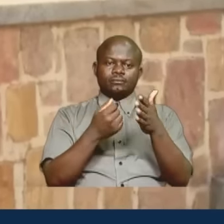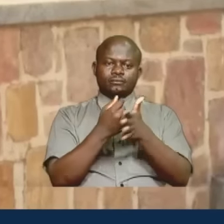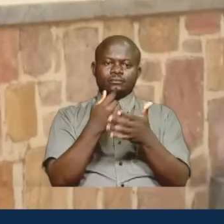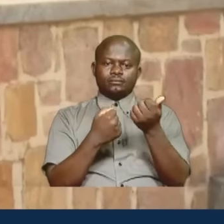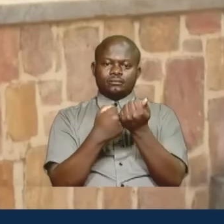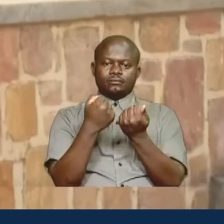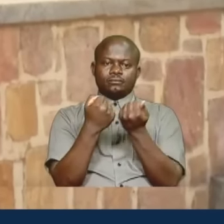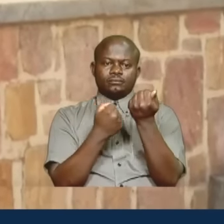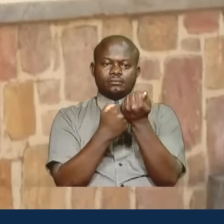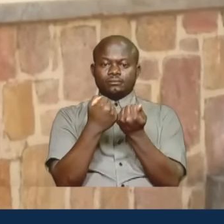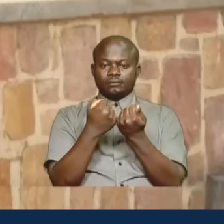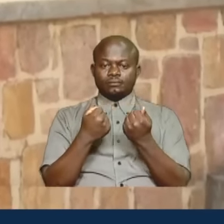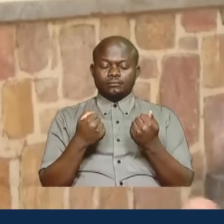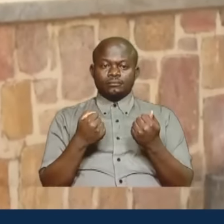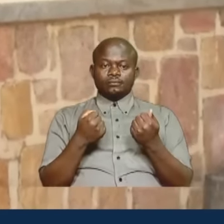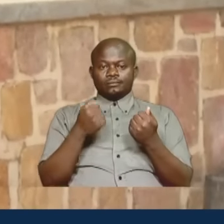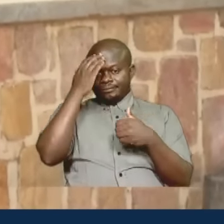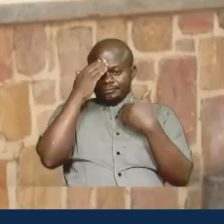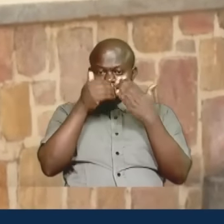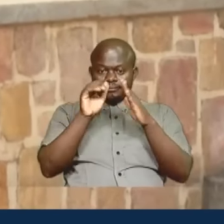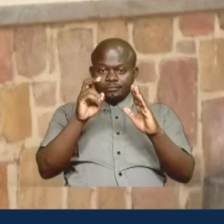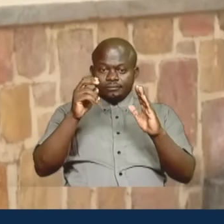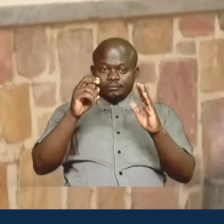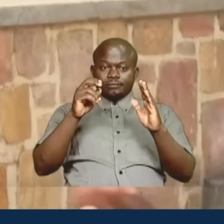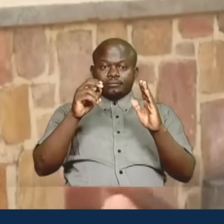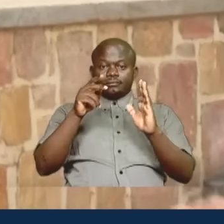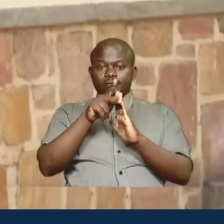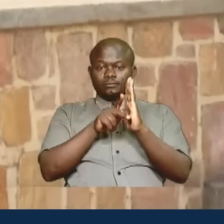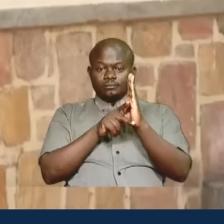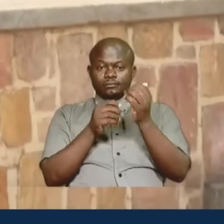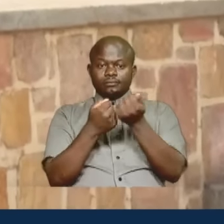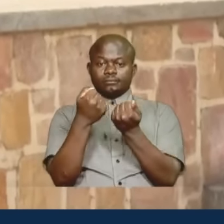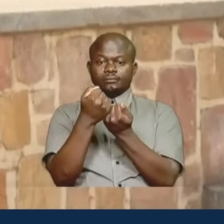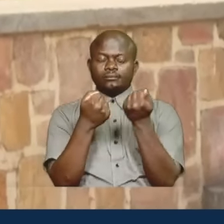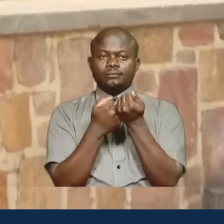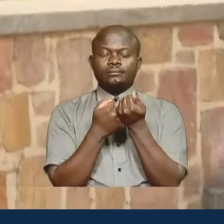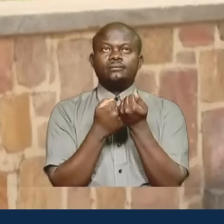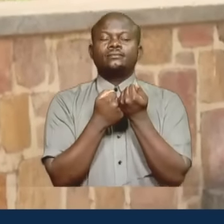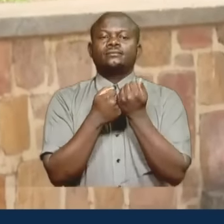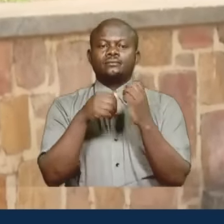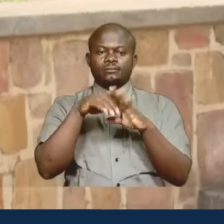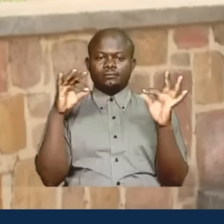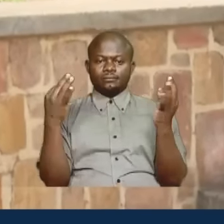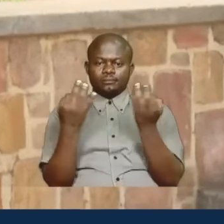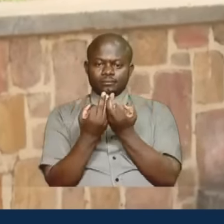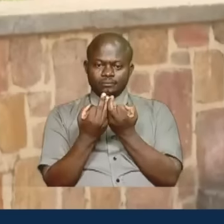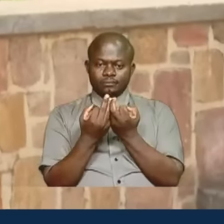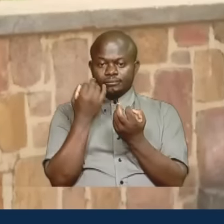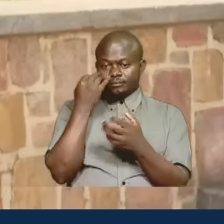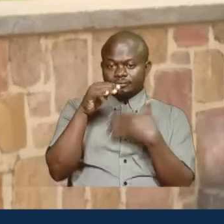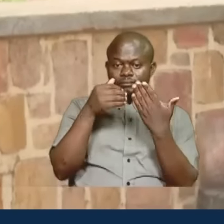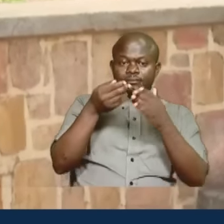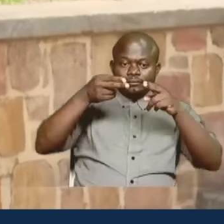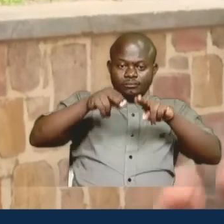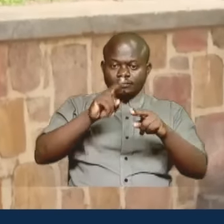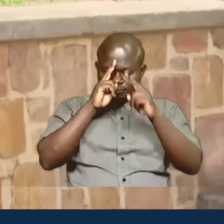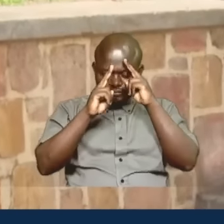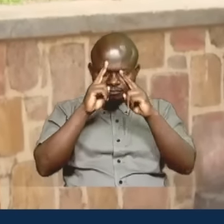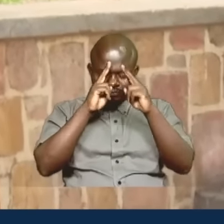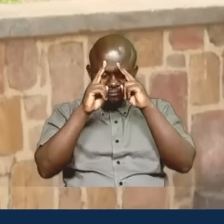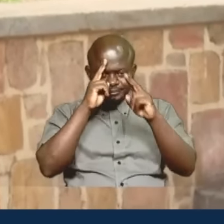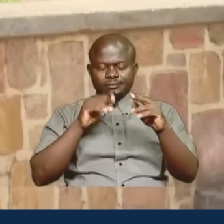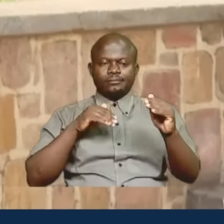ari ugusuzugurana, ko ihame ry'ubwuzuzanye mu miryango iyo babayeho kubahana